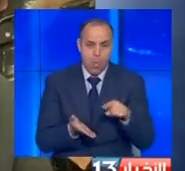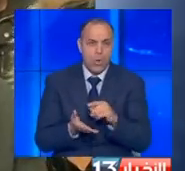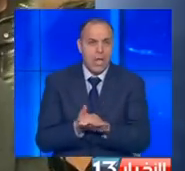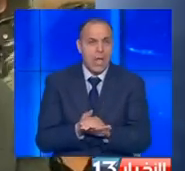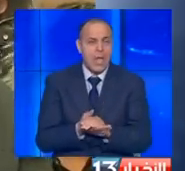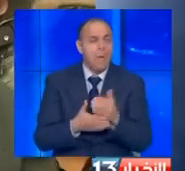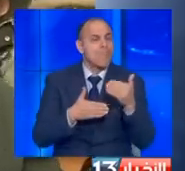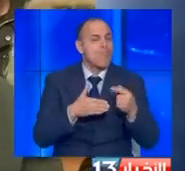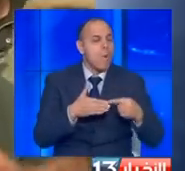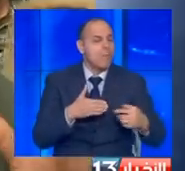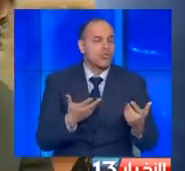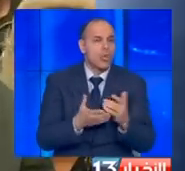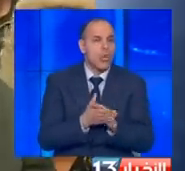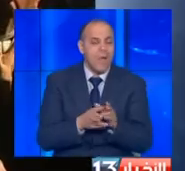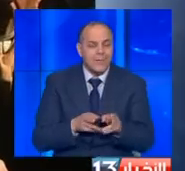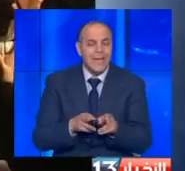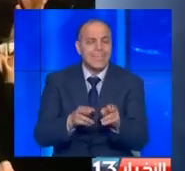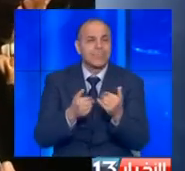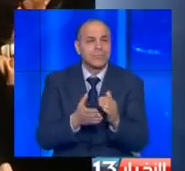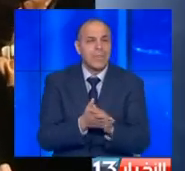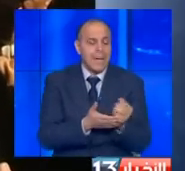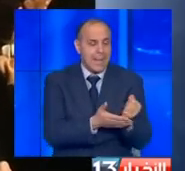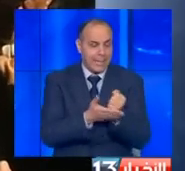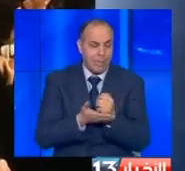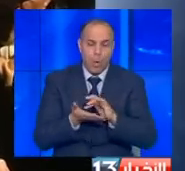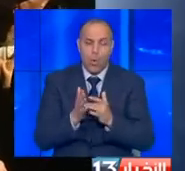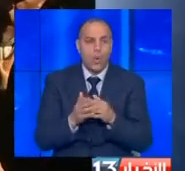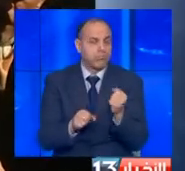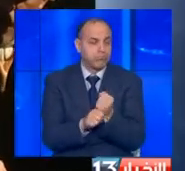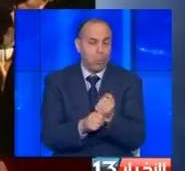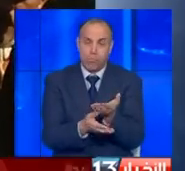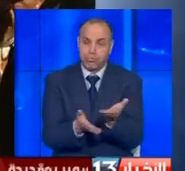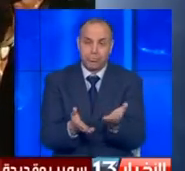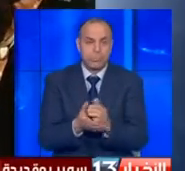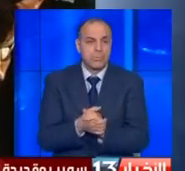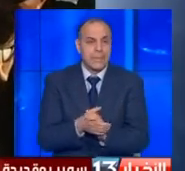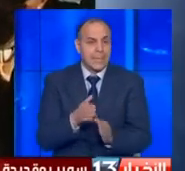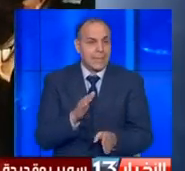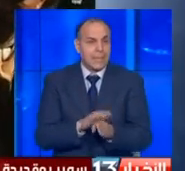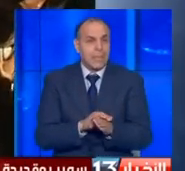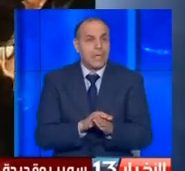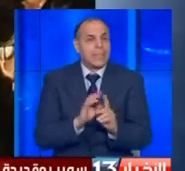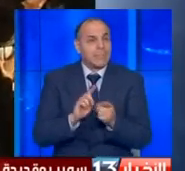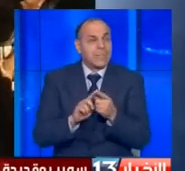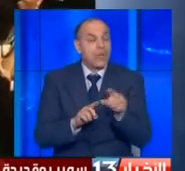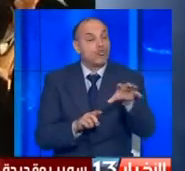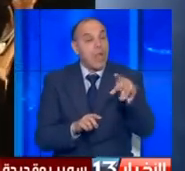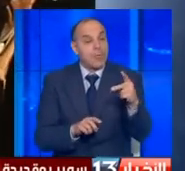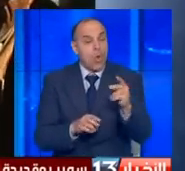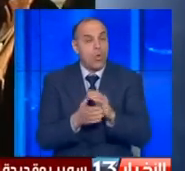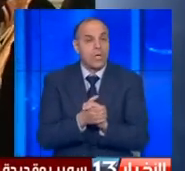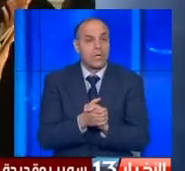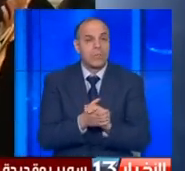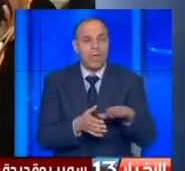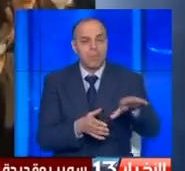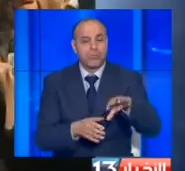ان قصتنا هي الطريق وندعم كافه الاستثمارات اللي تنطلق من خصوصيات الجهه ومن امكانيه